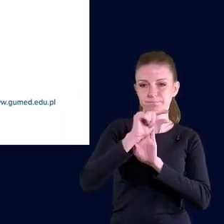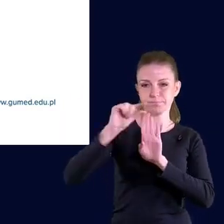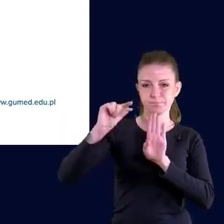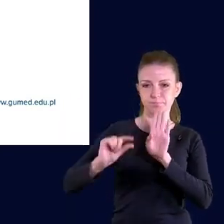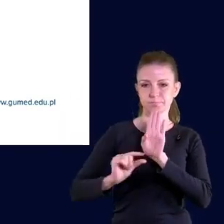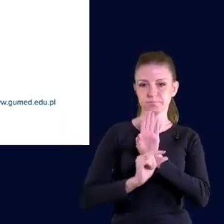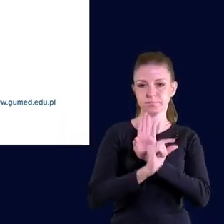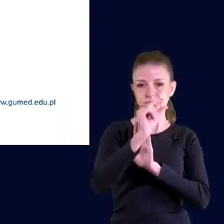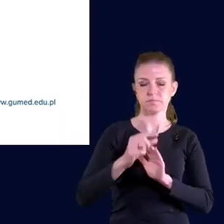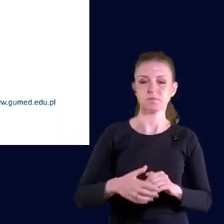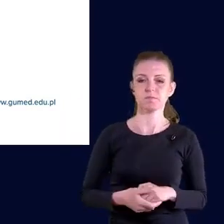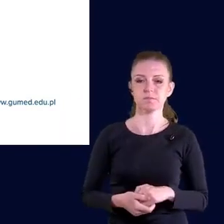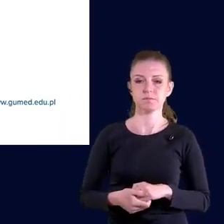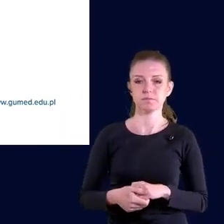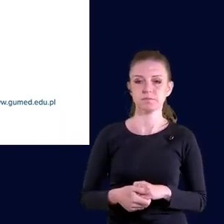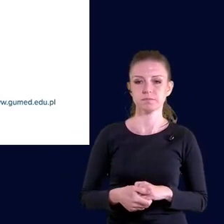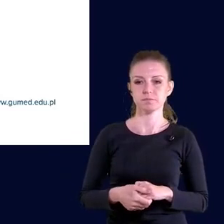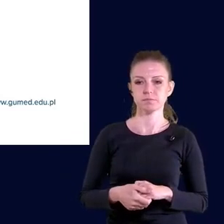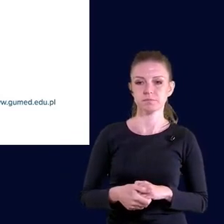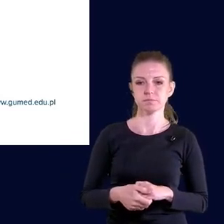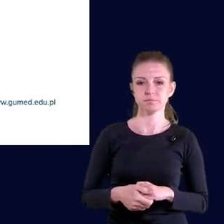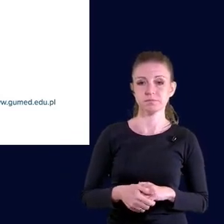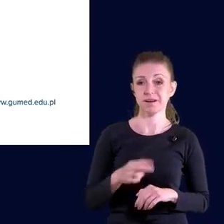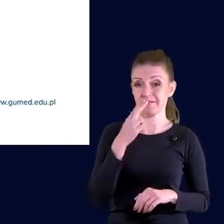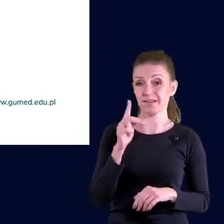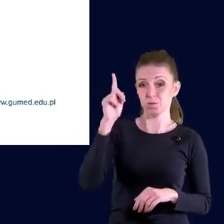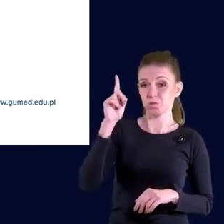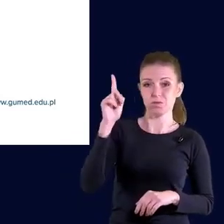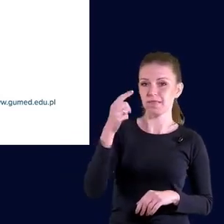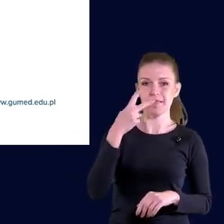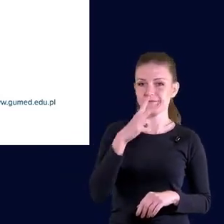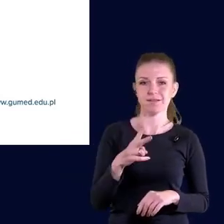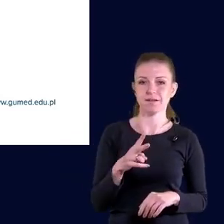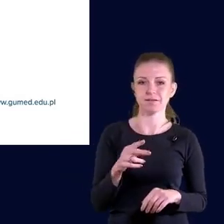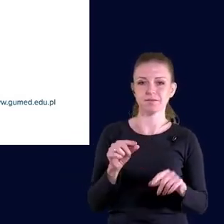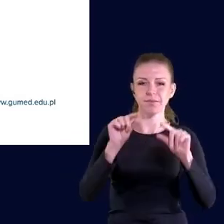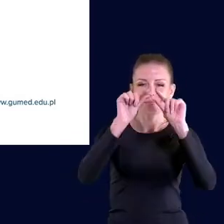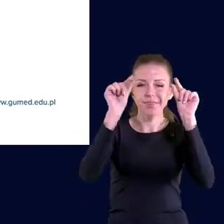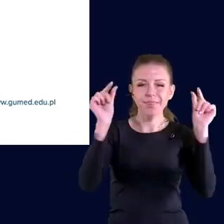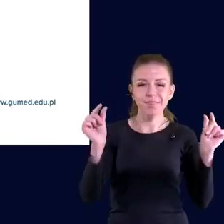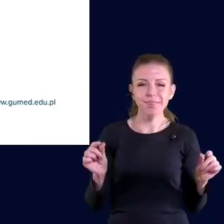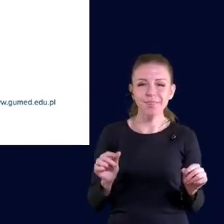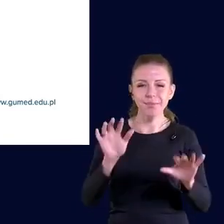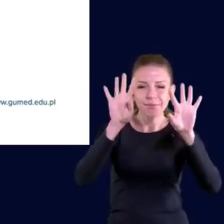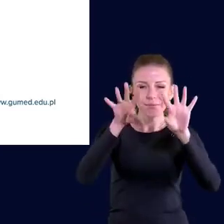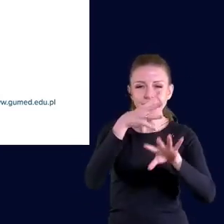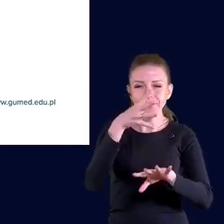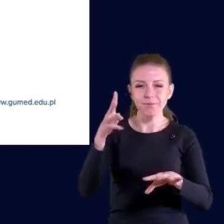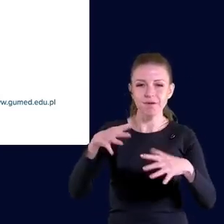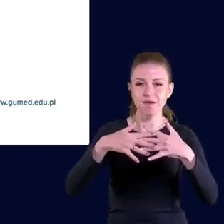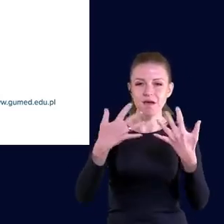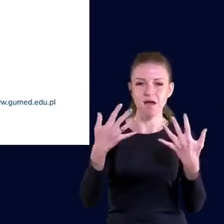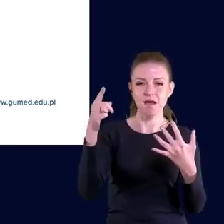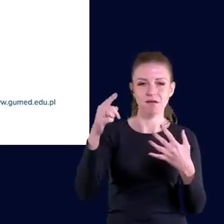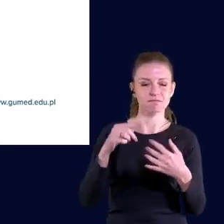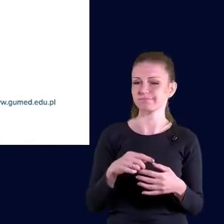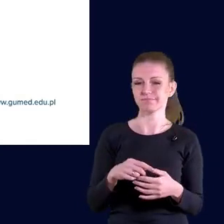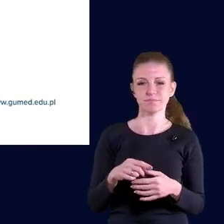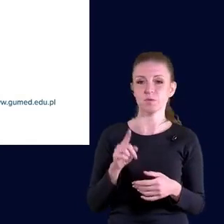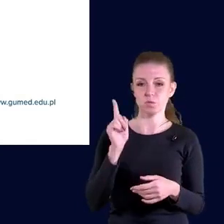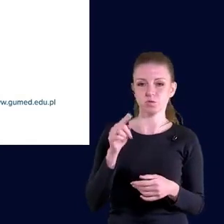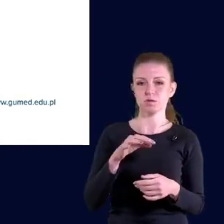tabeli celów co w tabeli tutaj powyższej nie jest do końca zrealizowano i też właśnie mniej więcej tabela powinna być tak